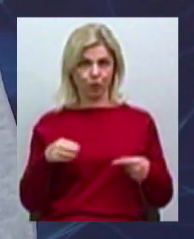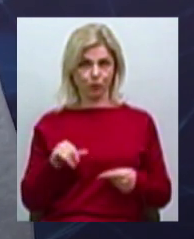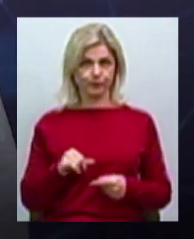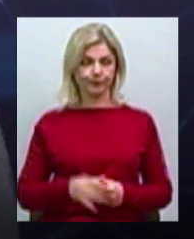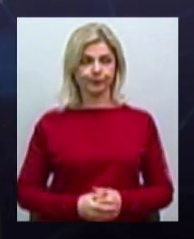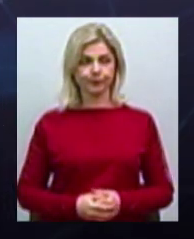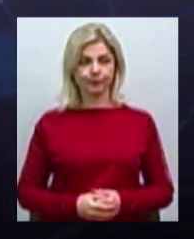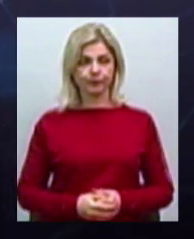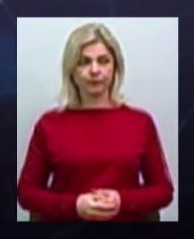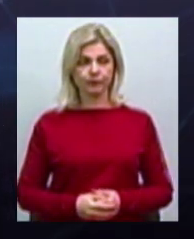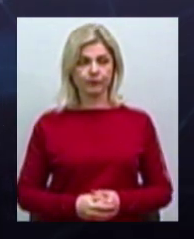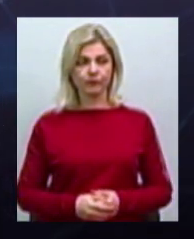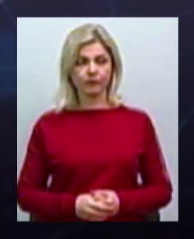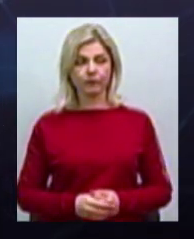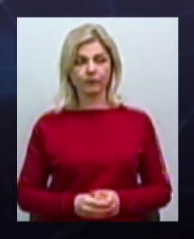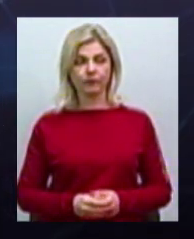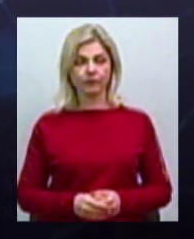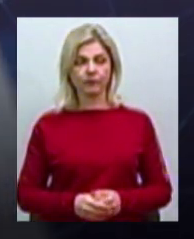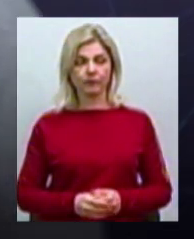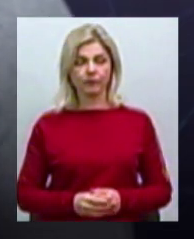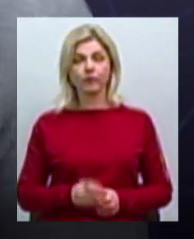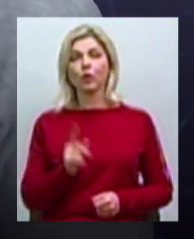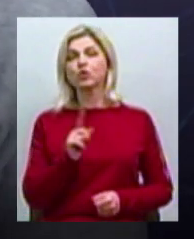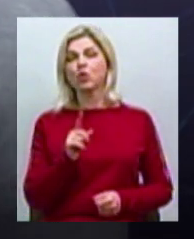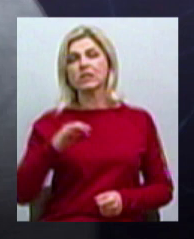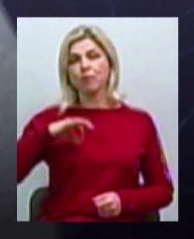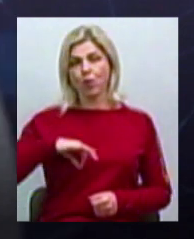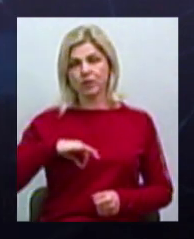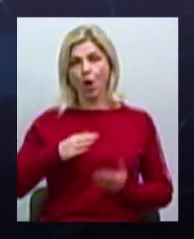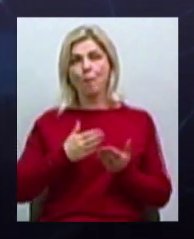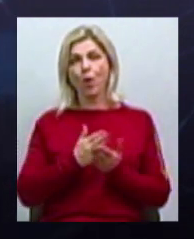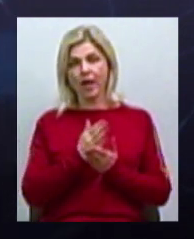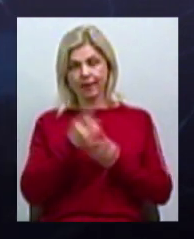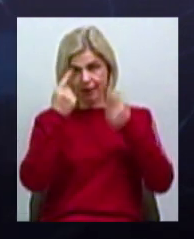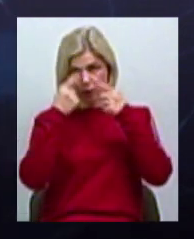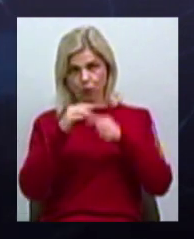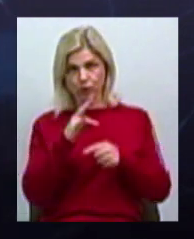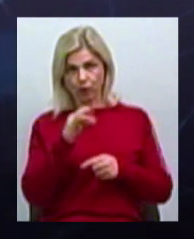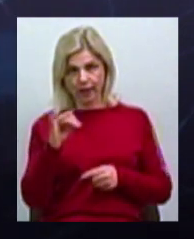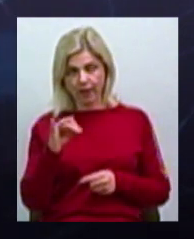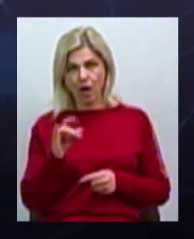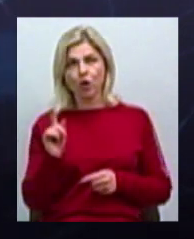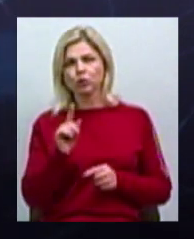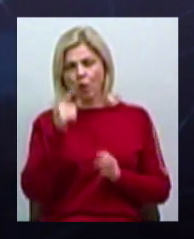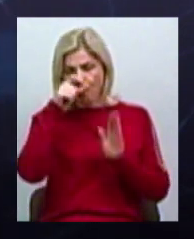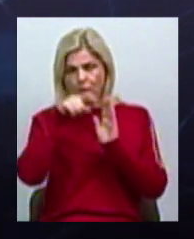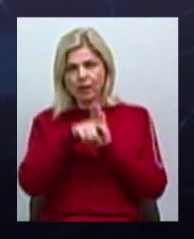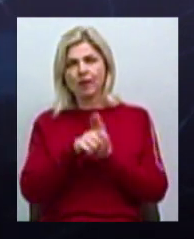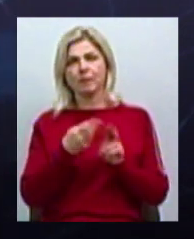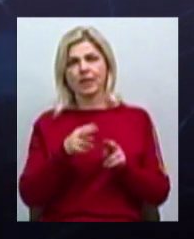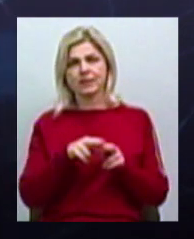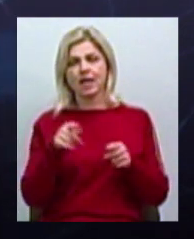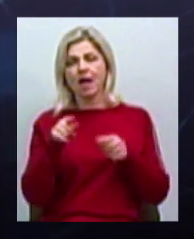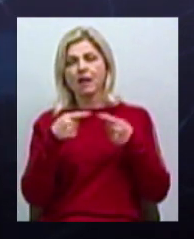І те, що використали, да, політтехнології, які поглибили ось ці розбіжності